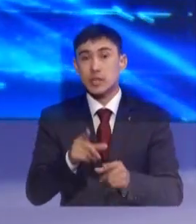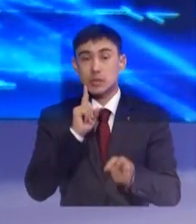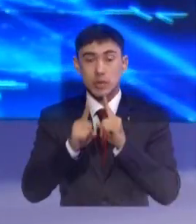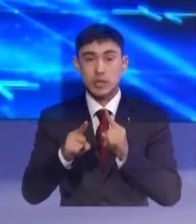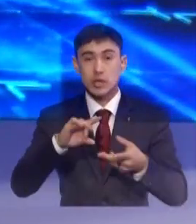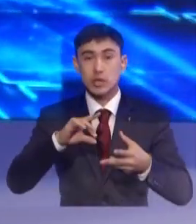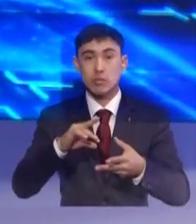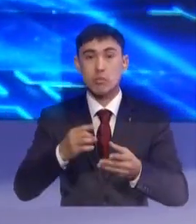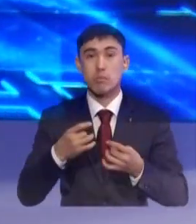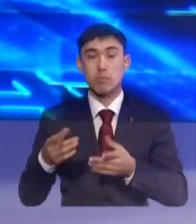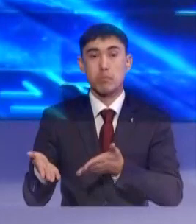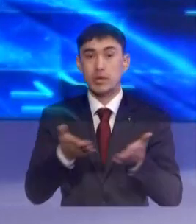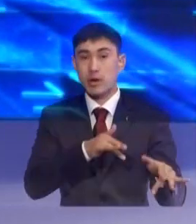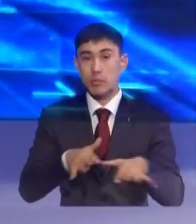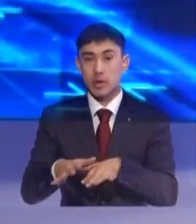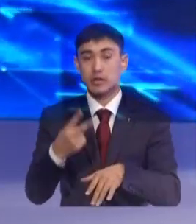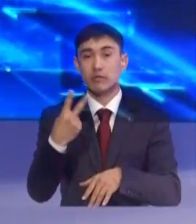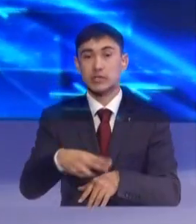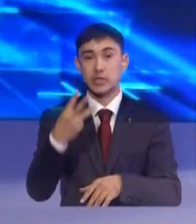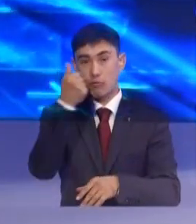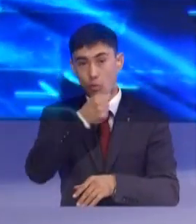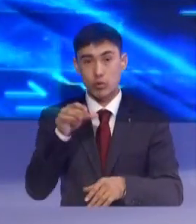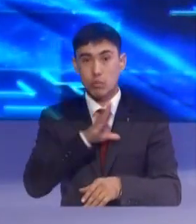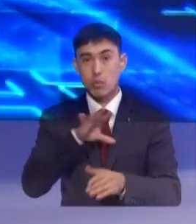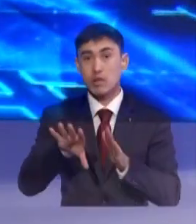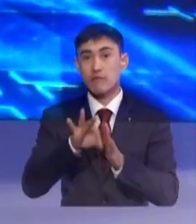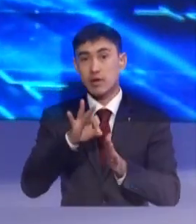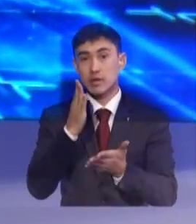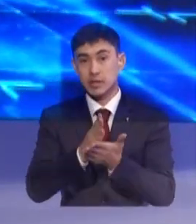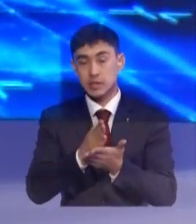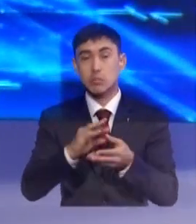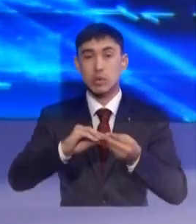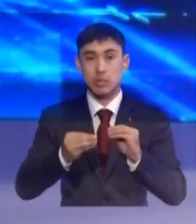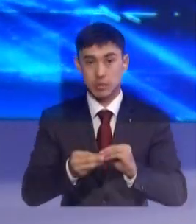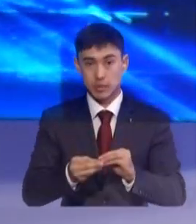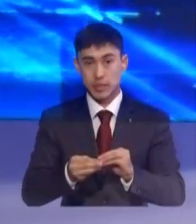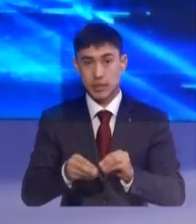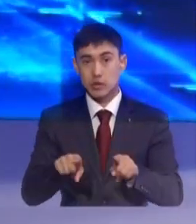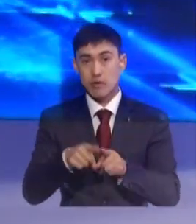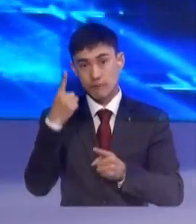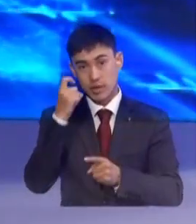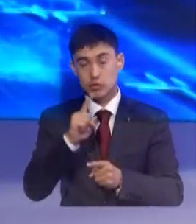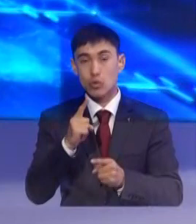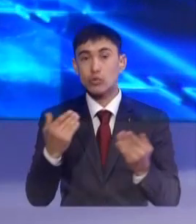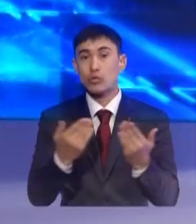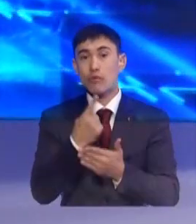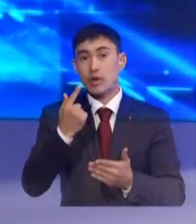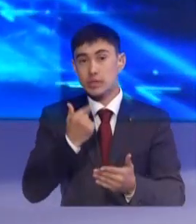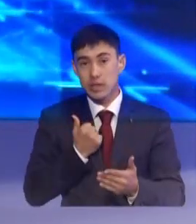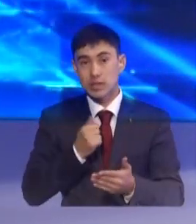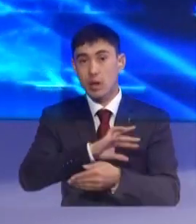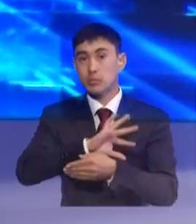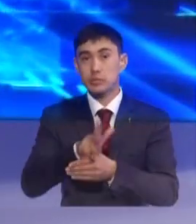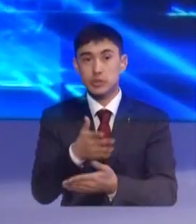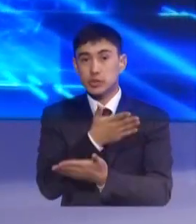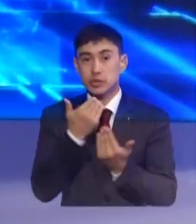на собрании по итогам призывных кампаний 2023 года был выявлен и ряд проблем. Так выяснилось, что новобранцы не